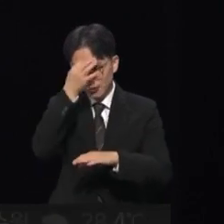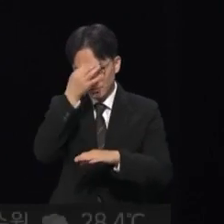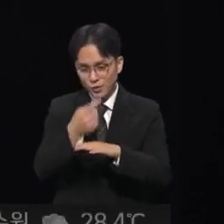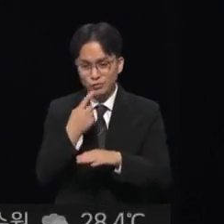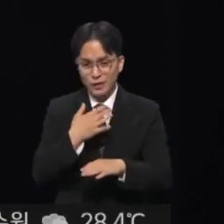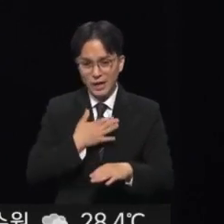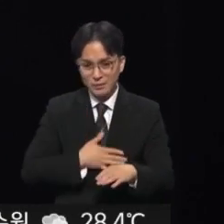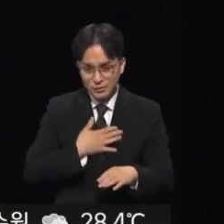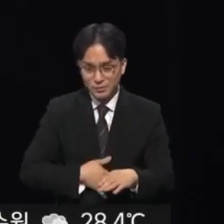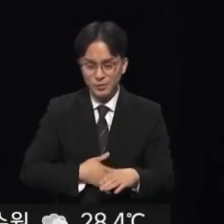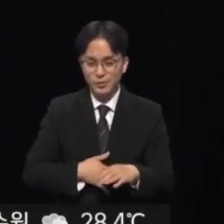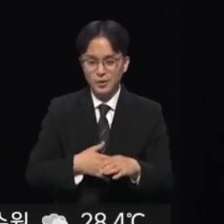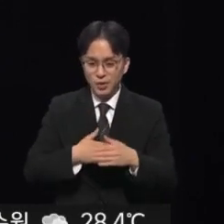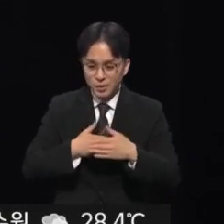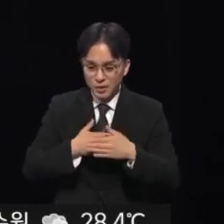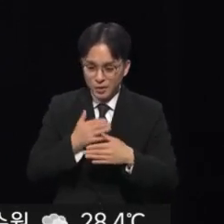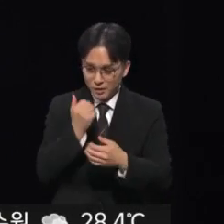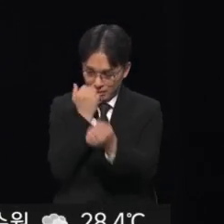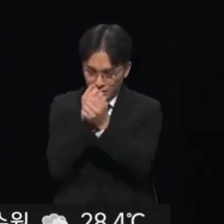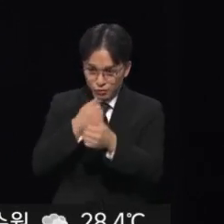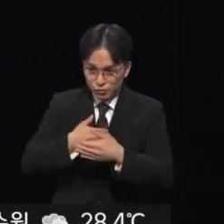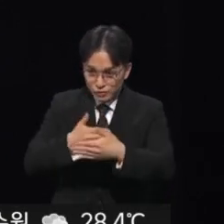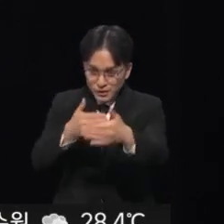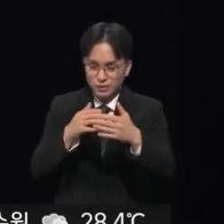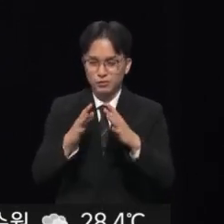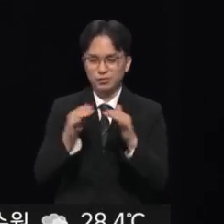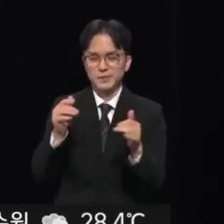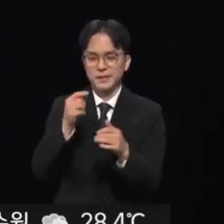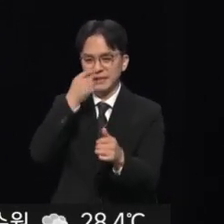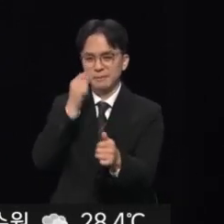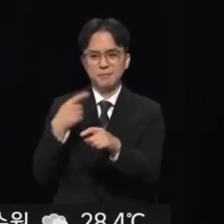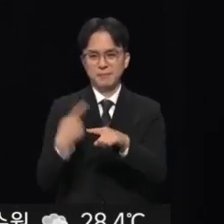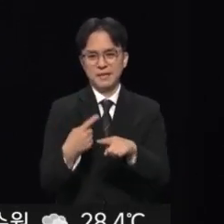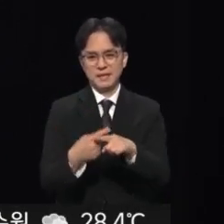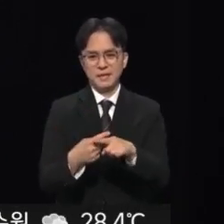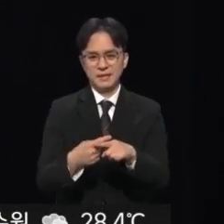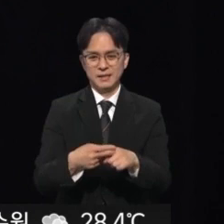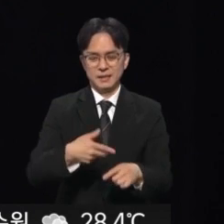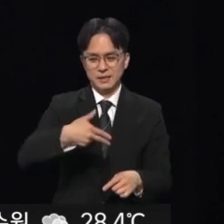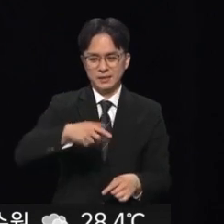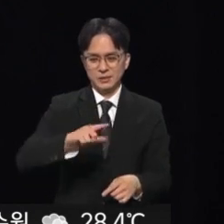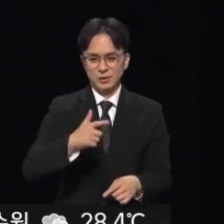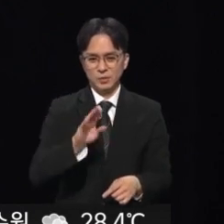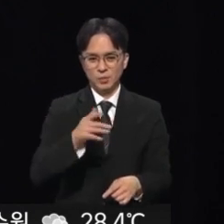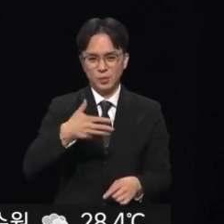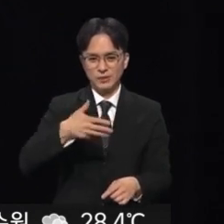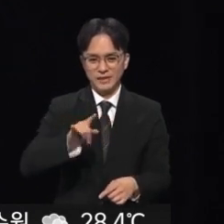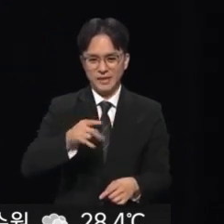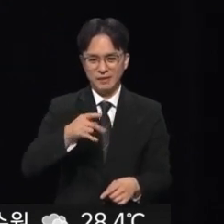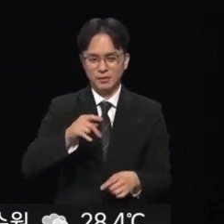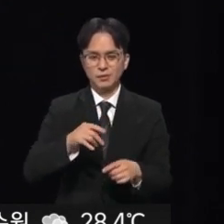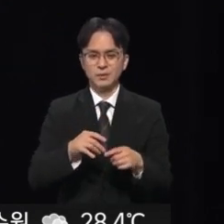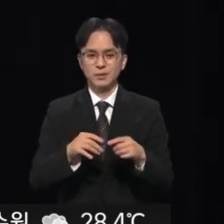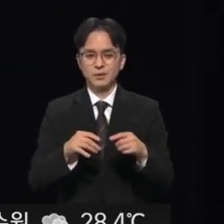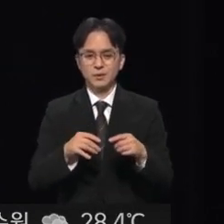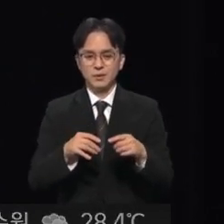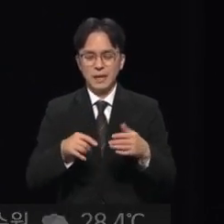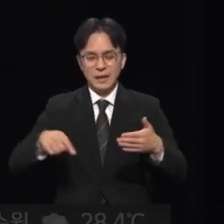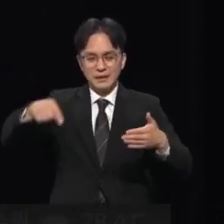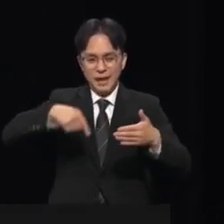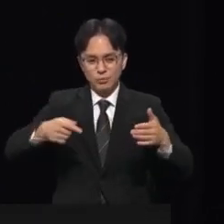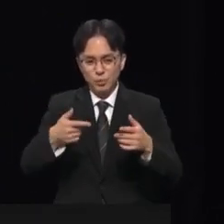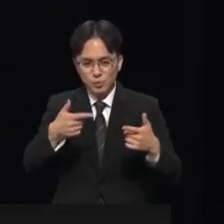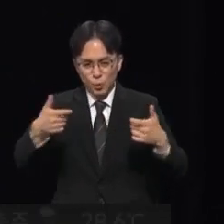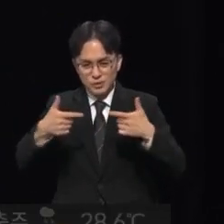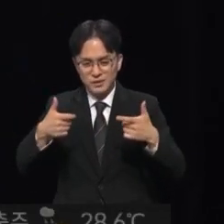건 국민을 기만하는 것이지요. 라는 의견 주셨습니다. 전고체 배터리님, 내부 총질 문자 주고받은